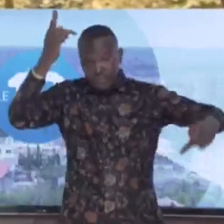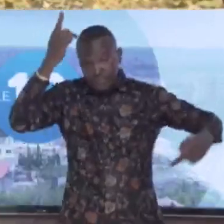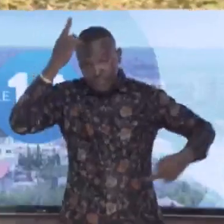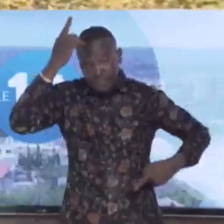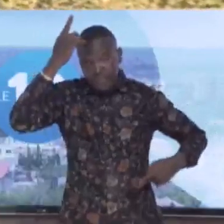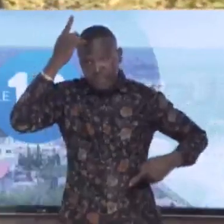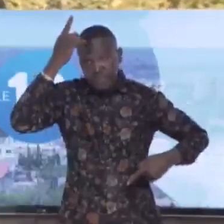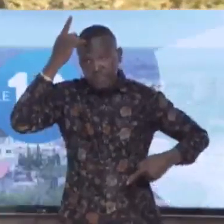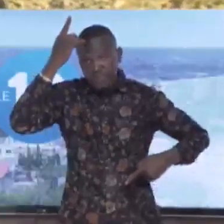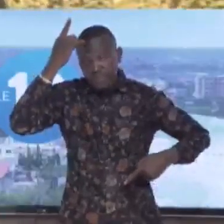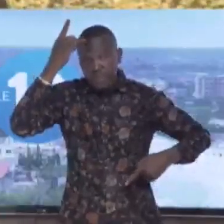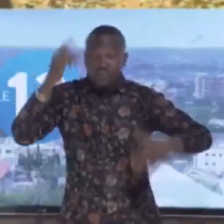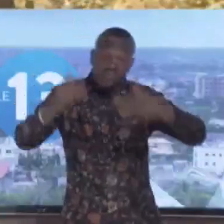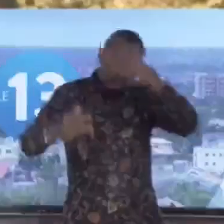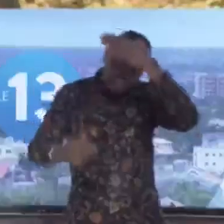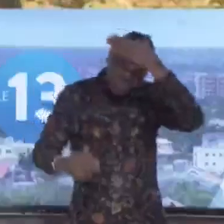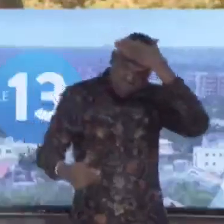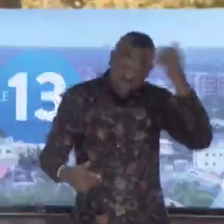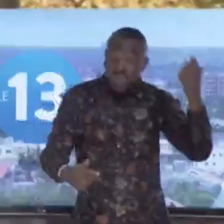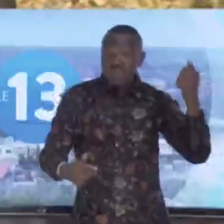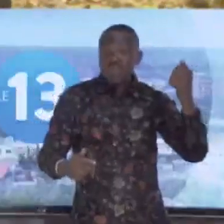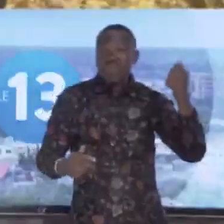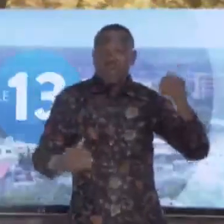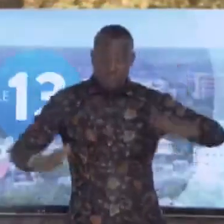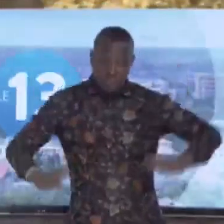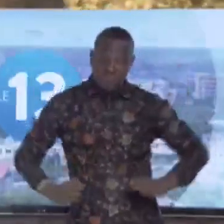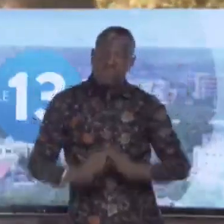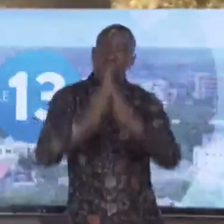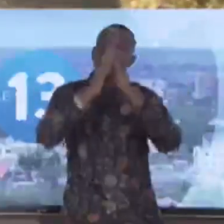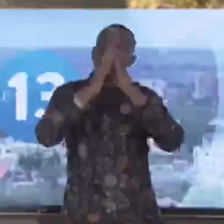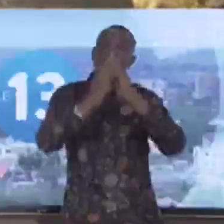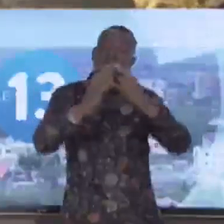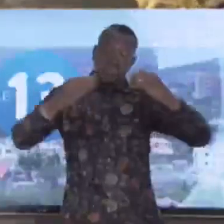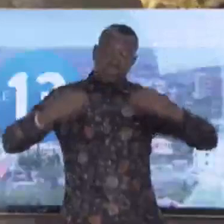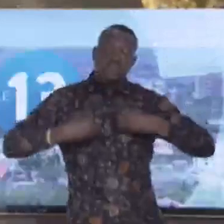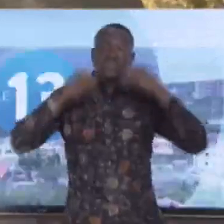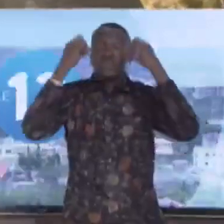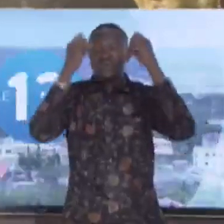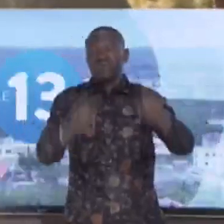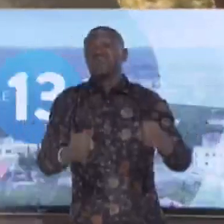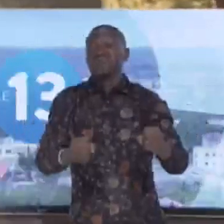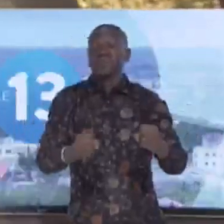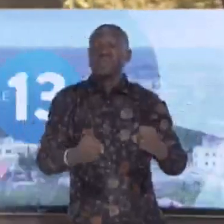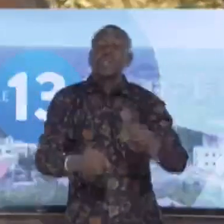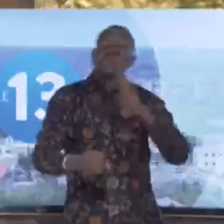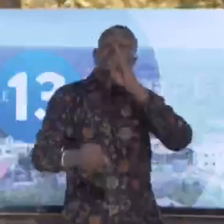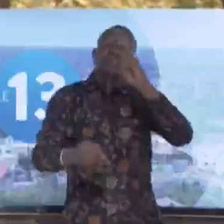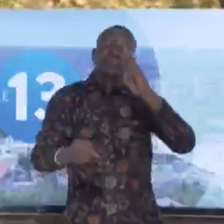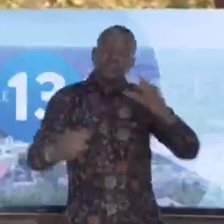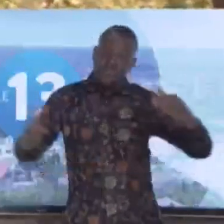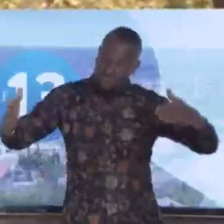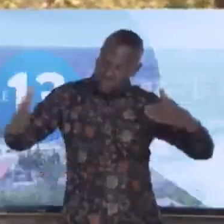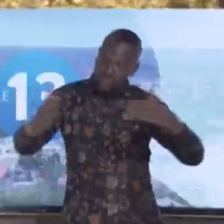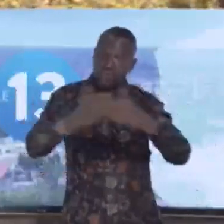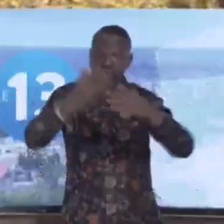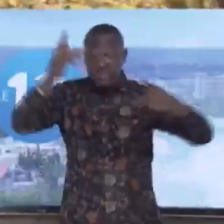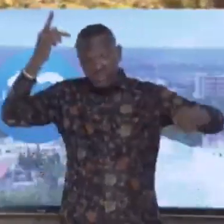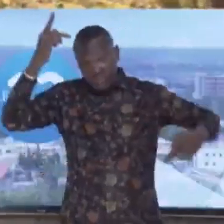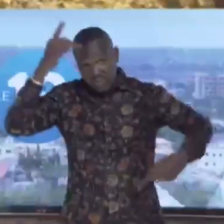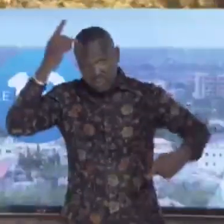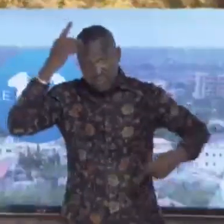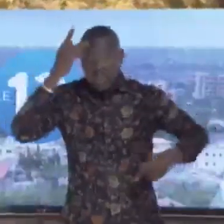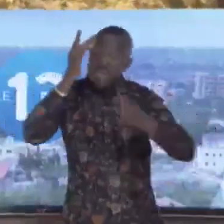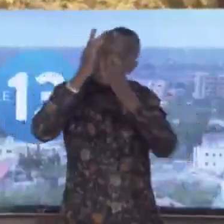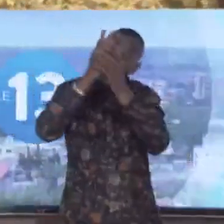Vous êtes sans ignorer que les défis de nos systèmes sanitaires, c'est vraiment contre les maladies à potentiel épidémique. Et